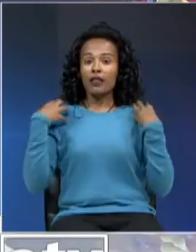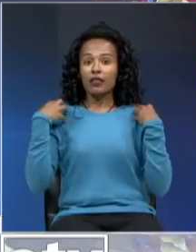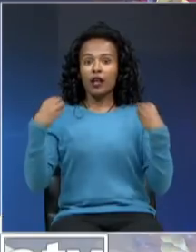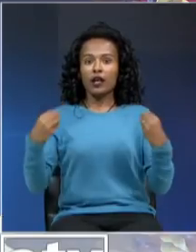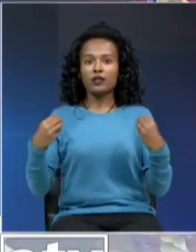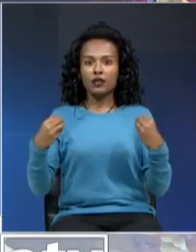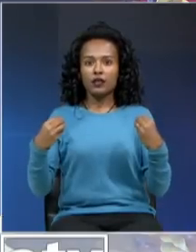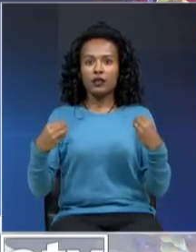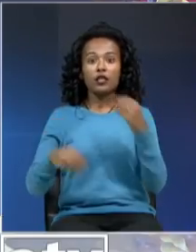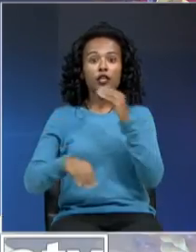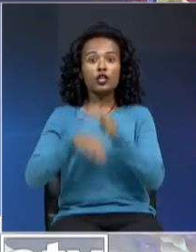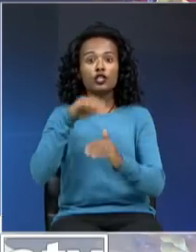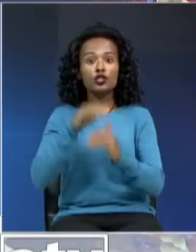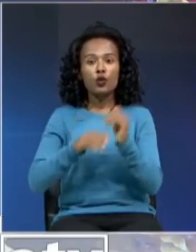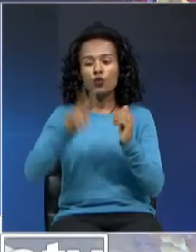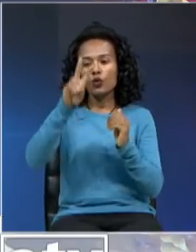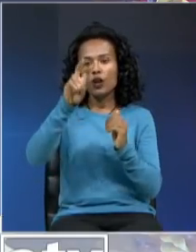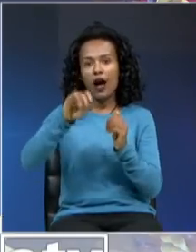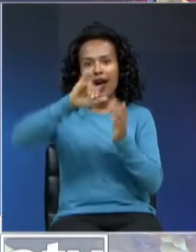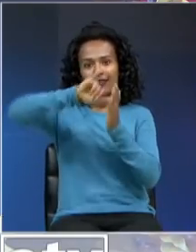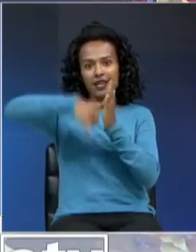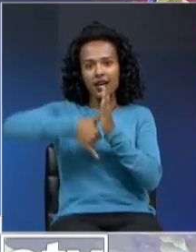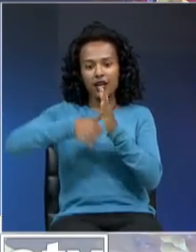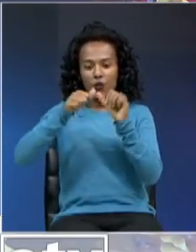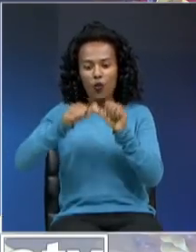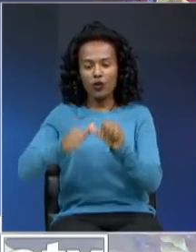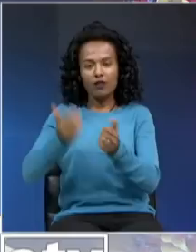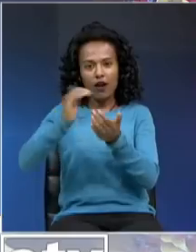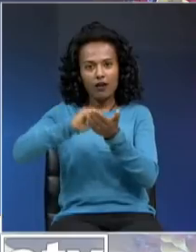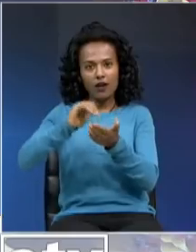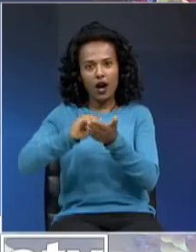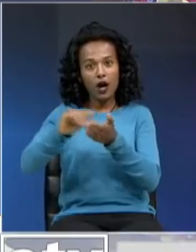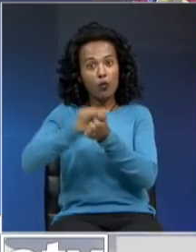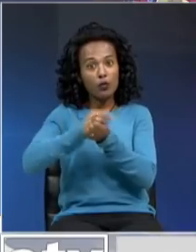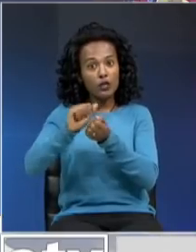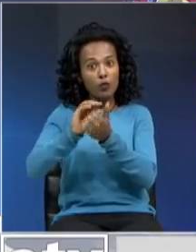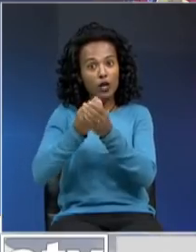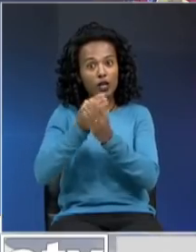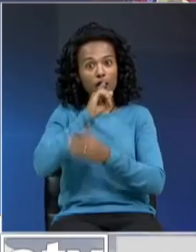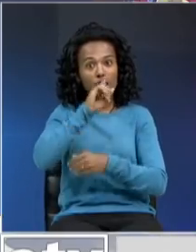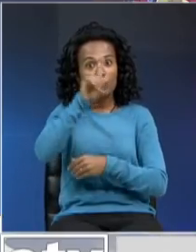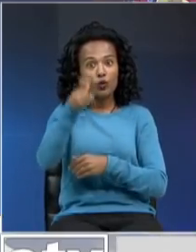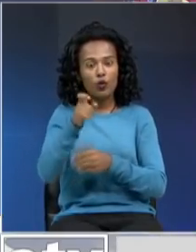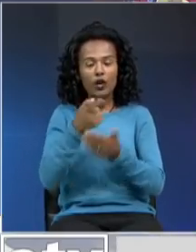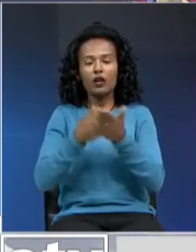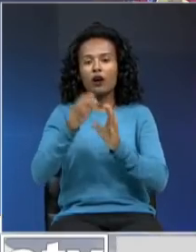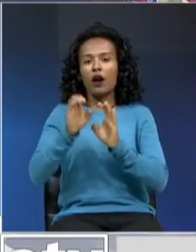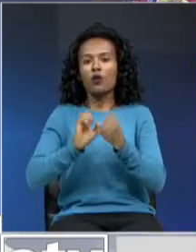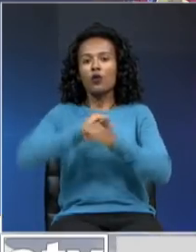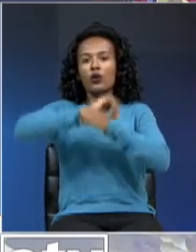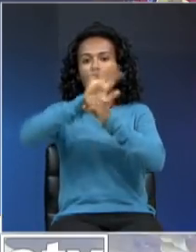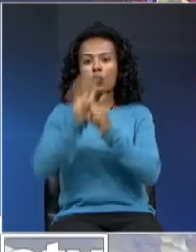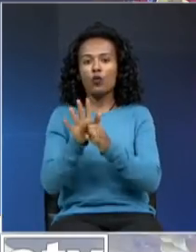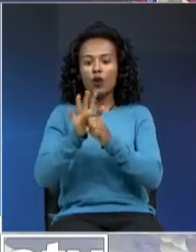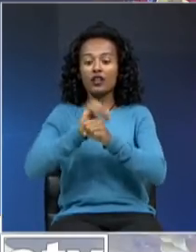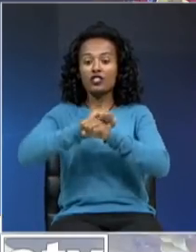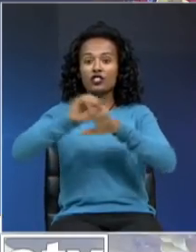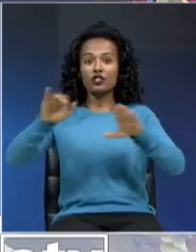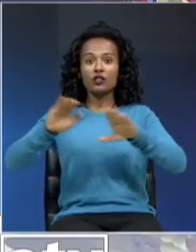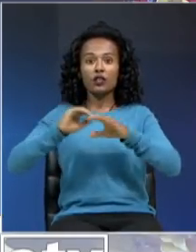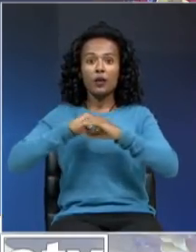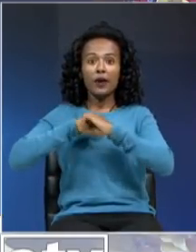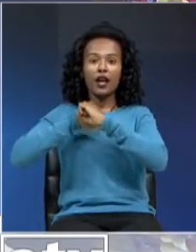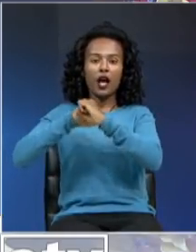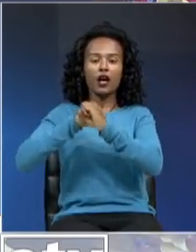ተነስተልን እጆን ለ20 ሰከንድ ቆይታ ደጋግመው በሳሙና እየታጠቡ ነው የንካረጉ የኮሮና ቫይረስ ሪስክን ለመክታት